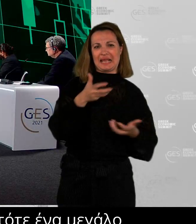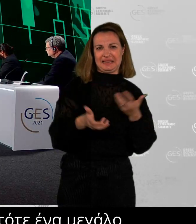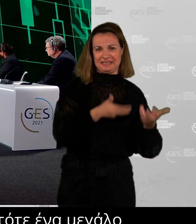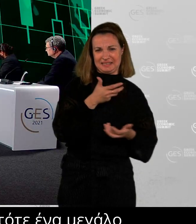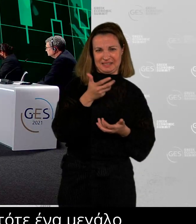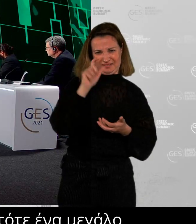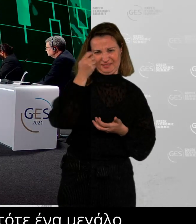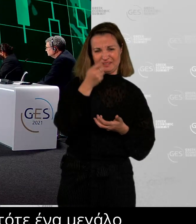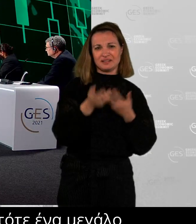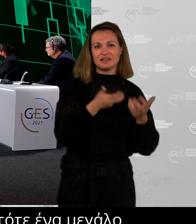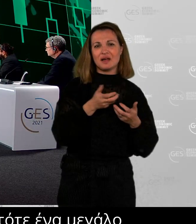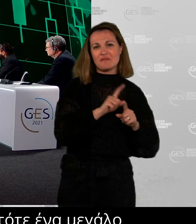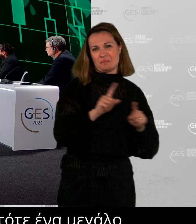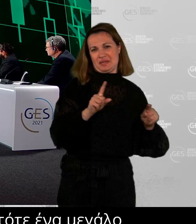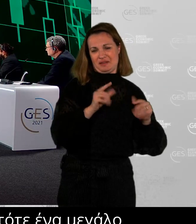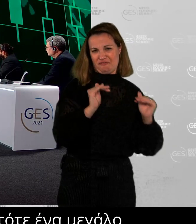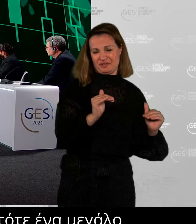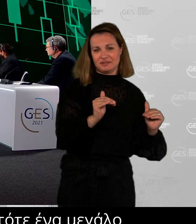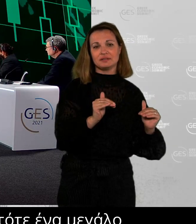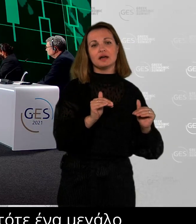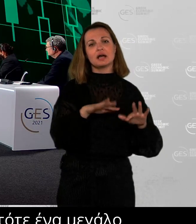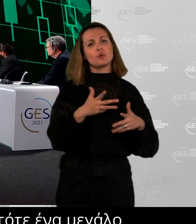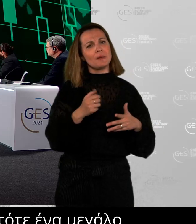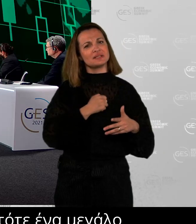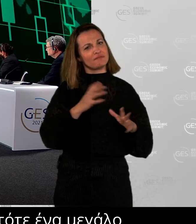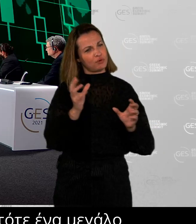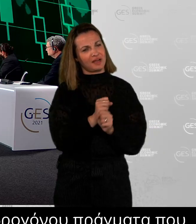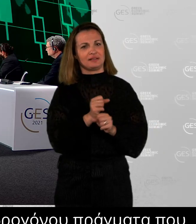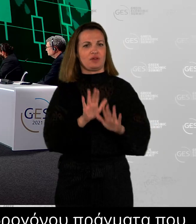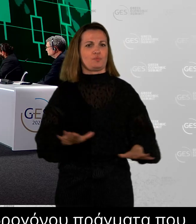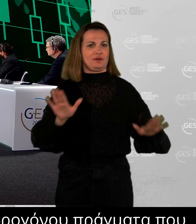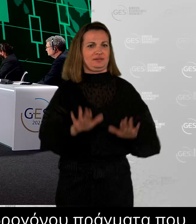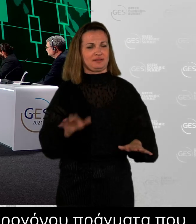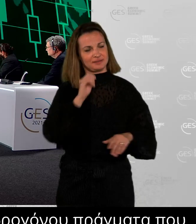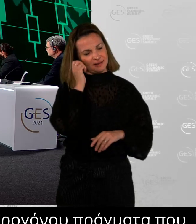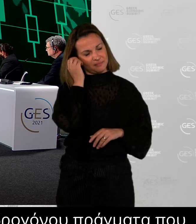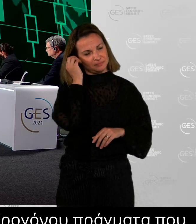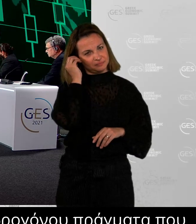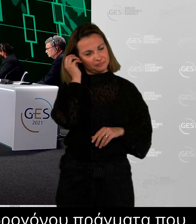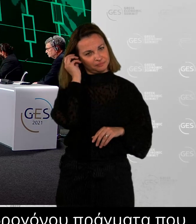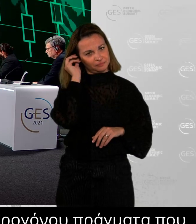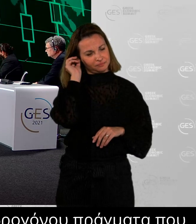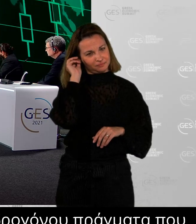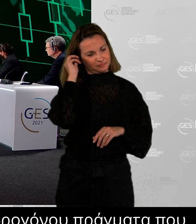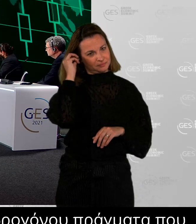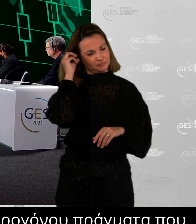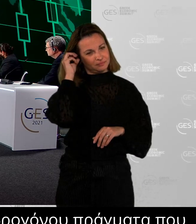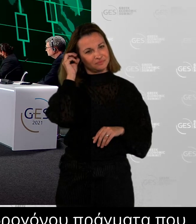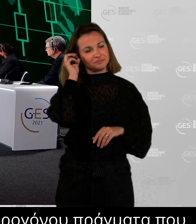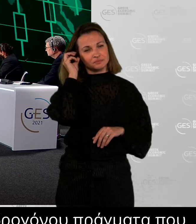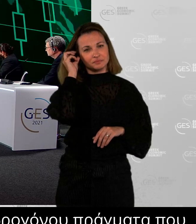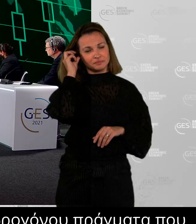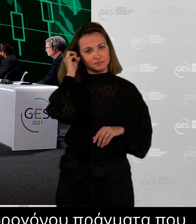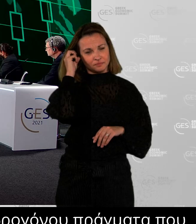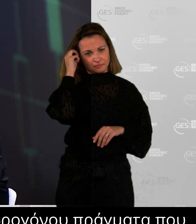ψηλής καυσίμου, πράγματα που πραγματικά θα έρθουν. Και πιστεύω πάρα πολύ σε αυτό το κομμάτι. Δηλαδή, να